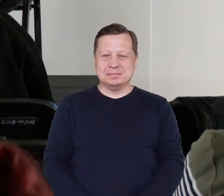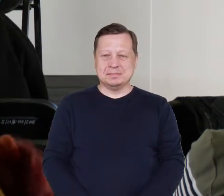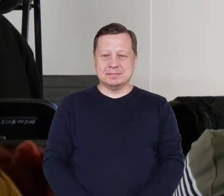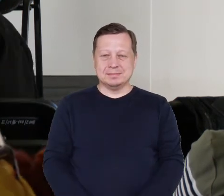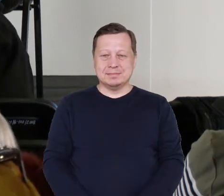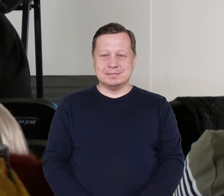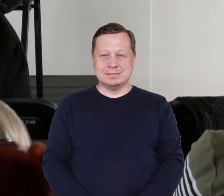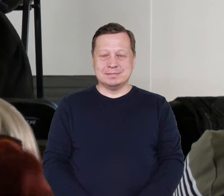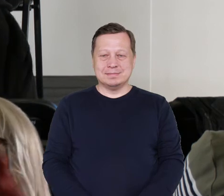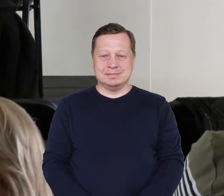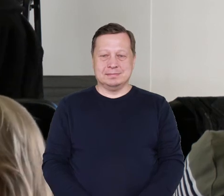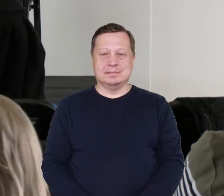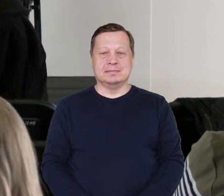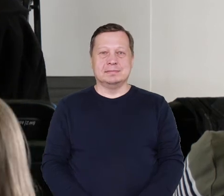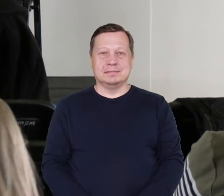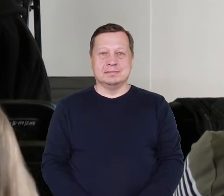rury